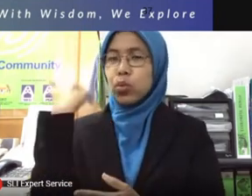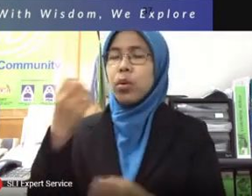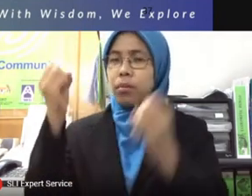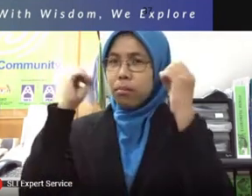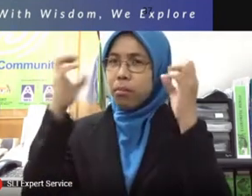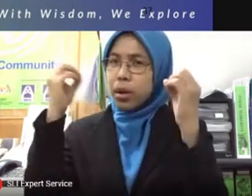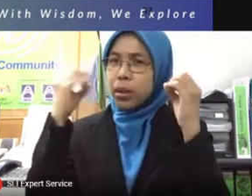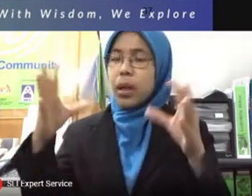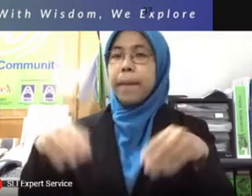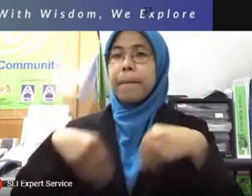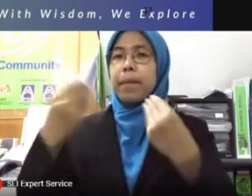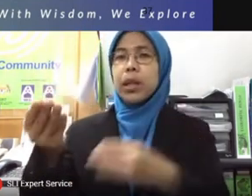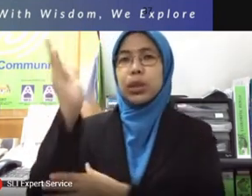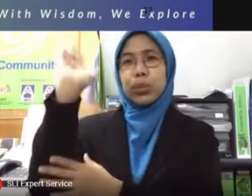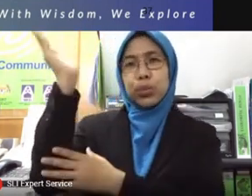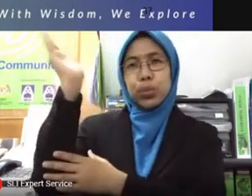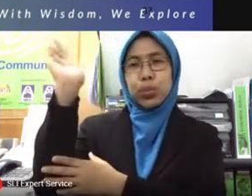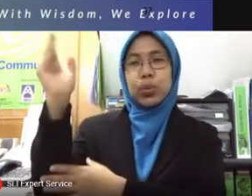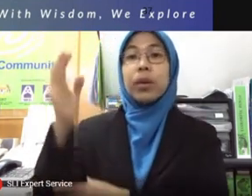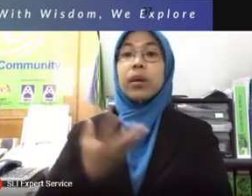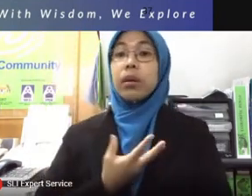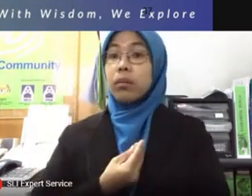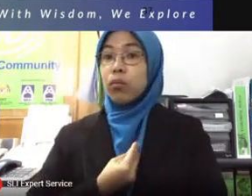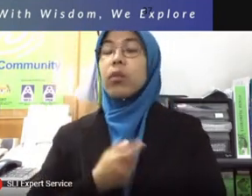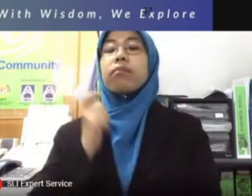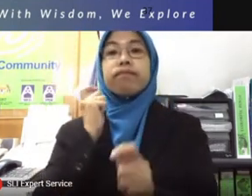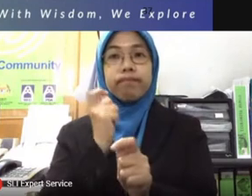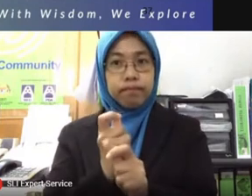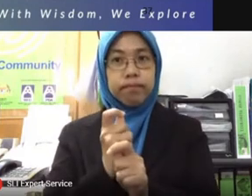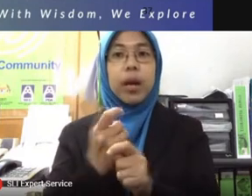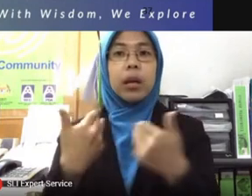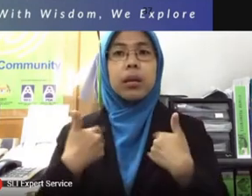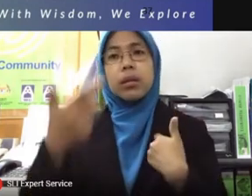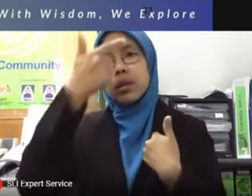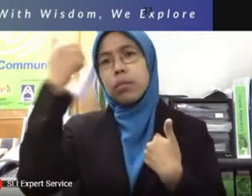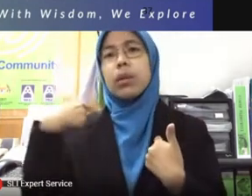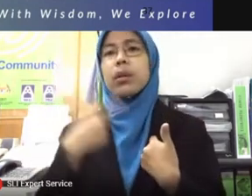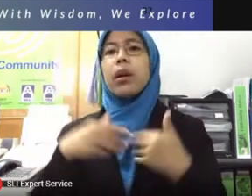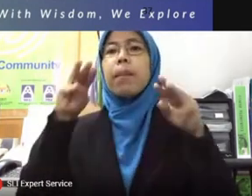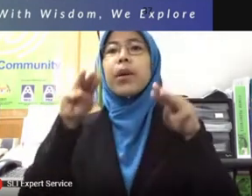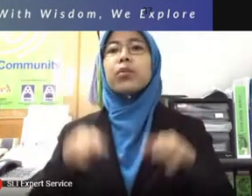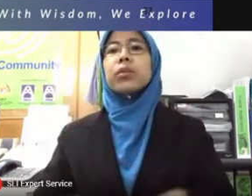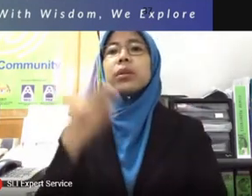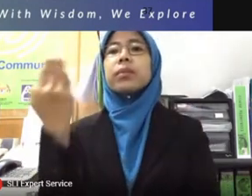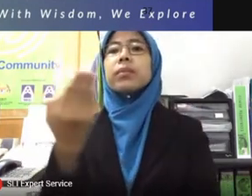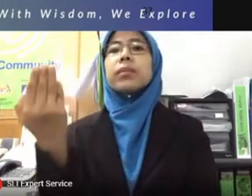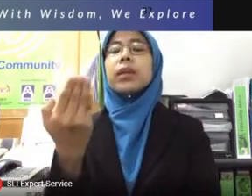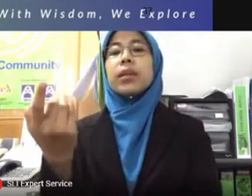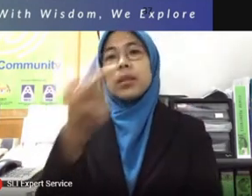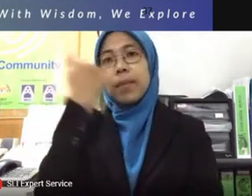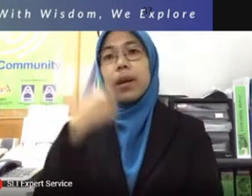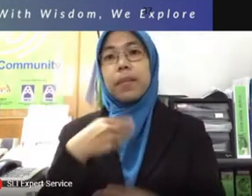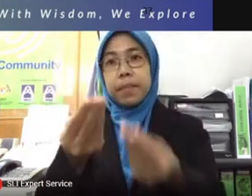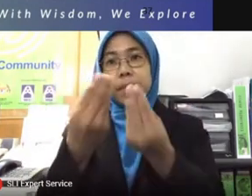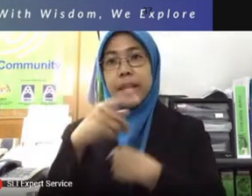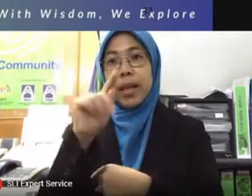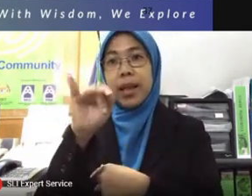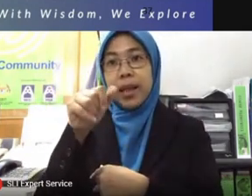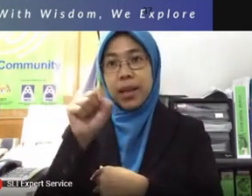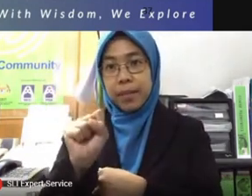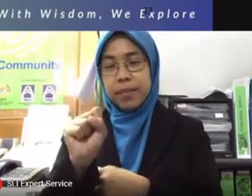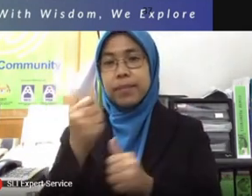banyak memberi speech, gemuruh tu tetap ada as a human being. So apa yang dia beri tips kepada kami adalah each and